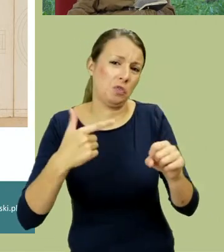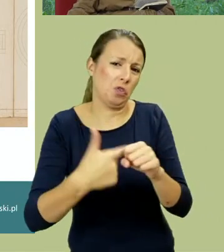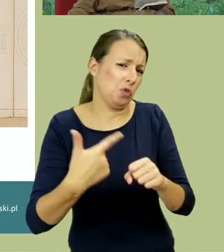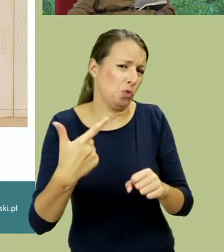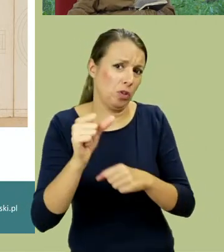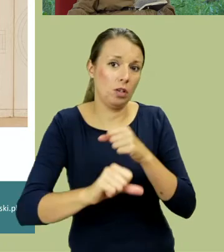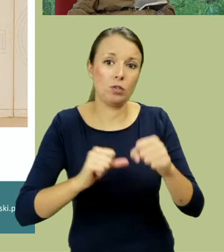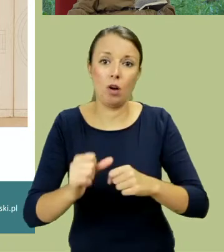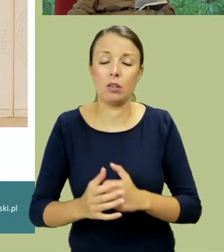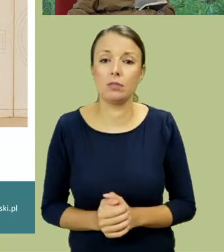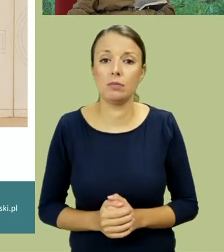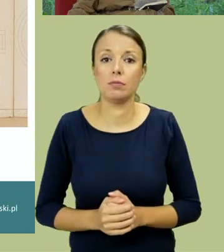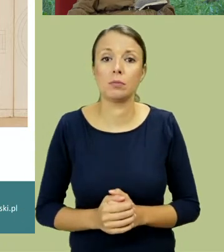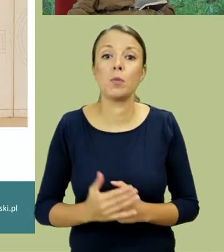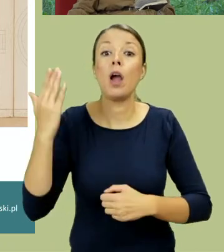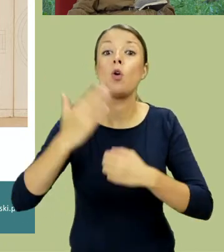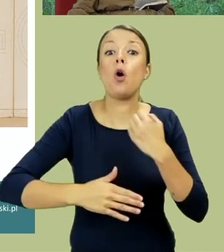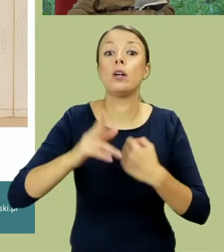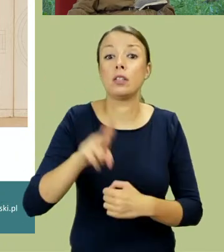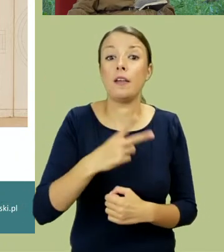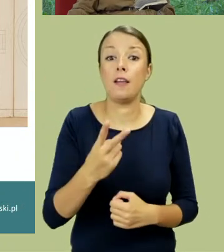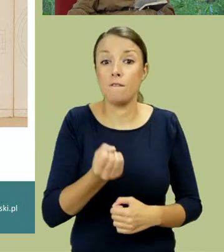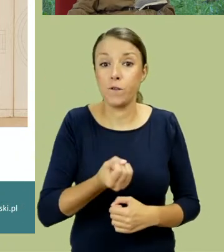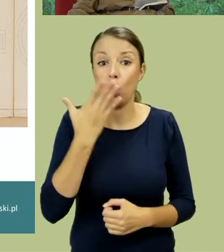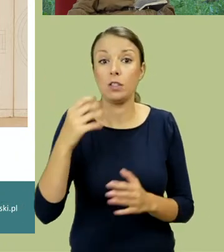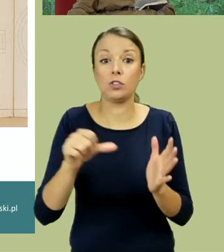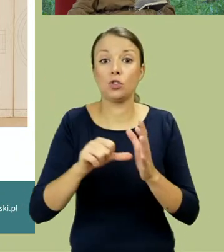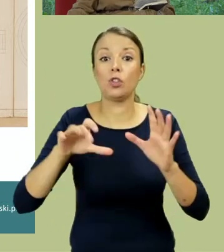została ukończona wiosną